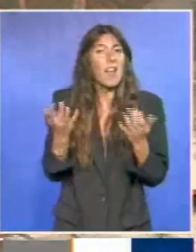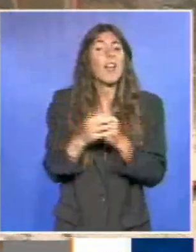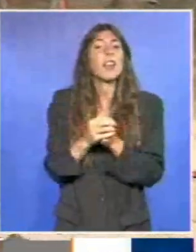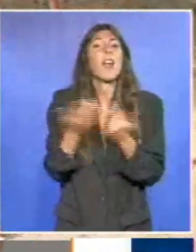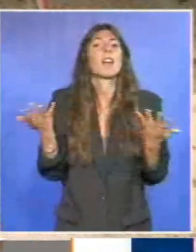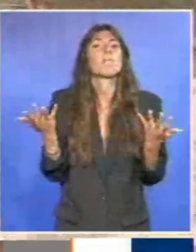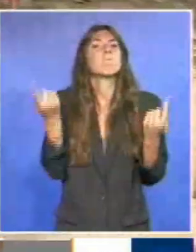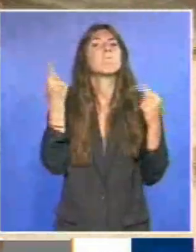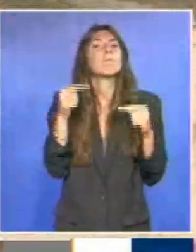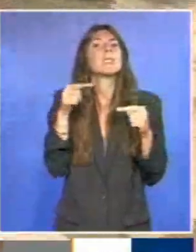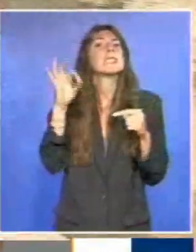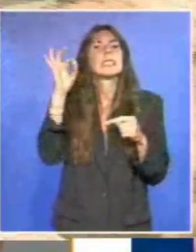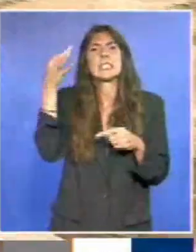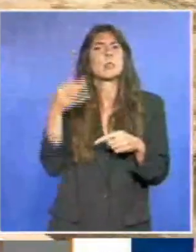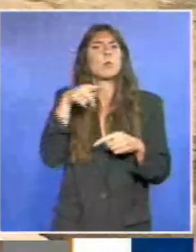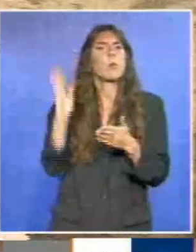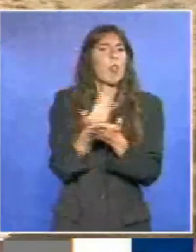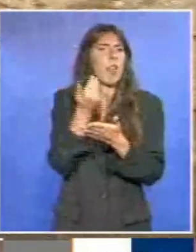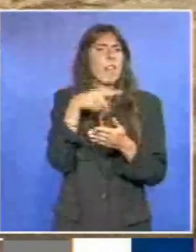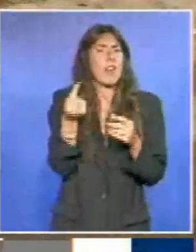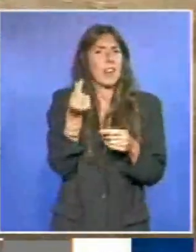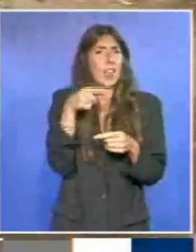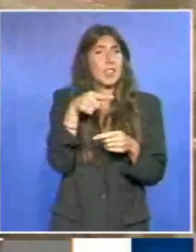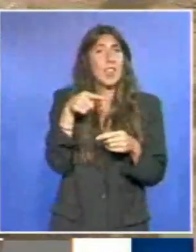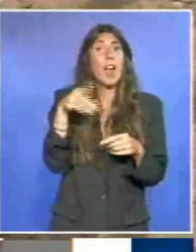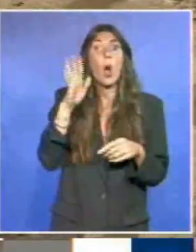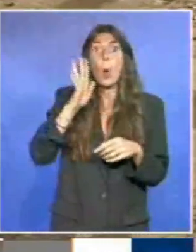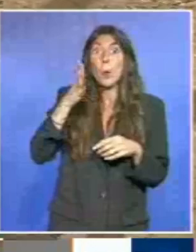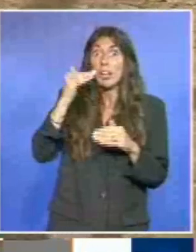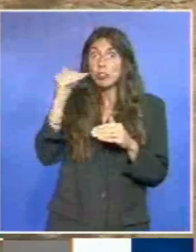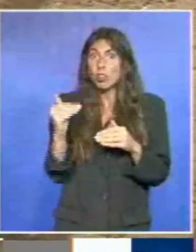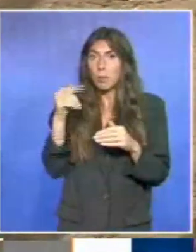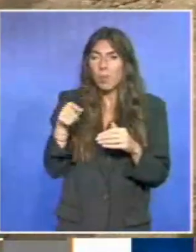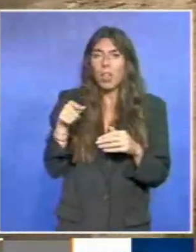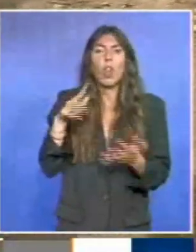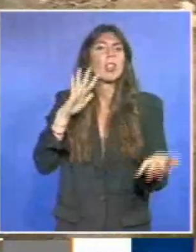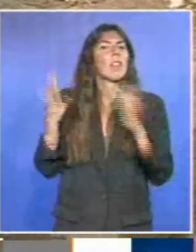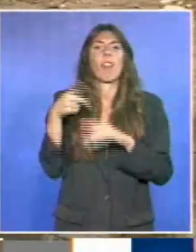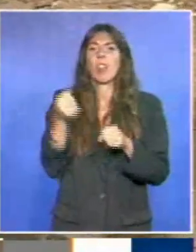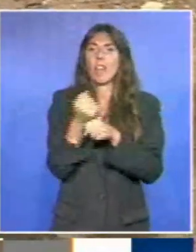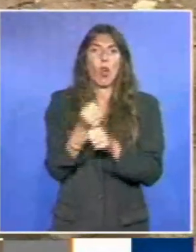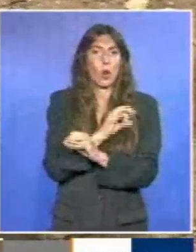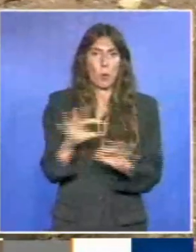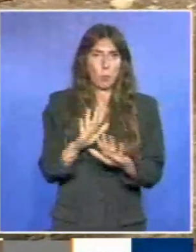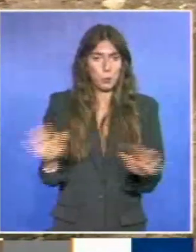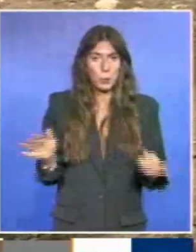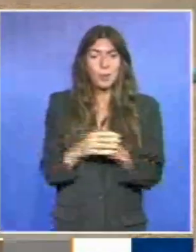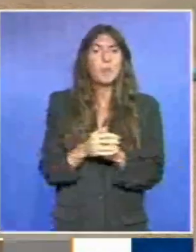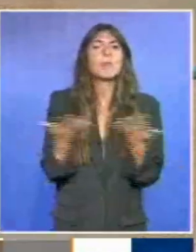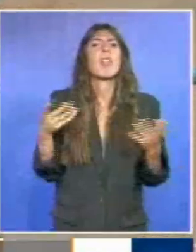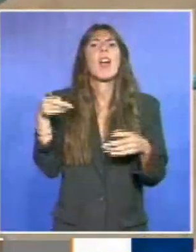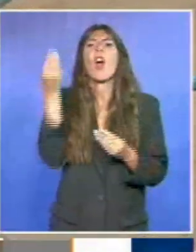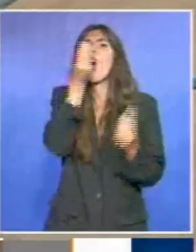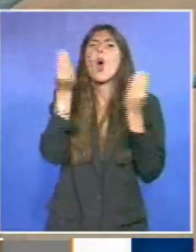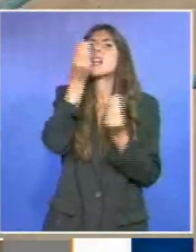altrimenti avranno una decurtazione di questi crediti al di sotto di 15 crediti non si potrà più operare Ma cosa pensano le imprese di